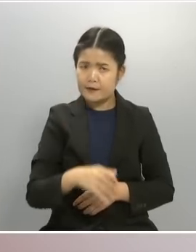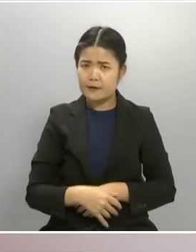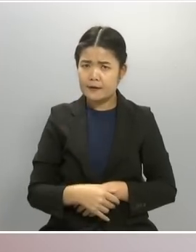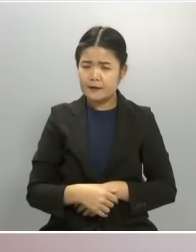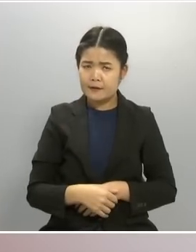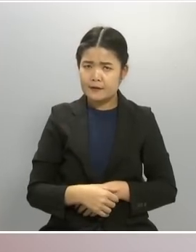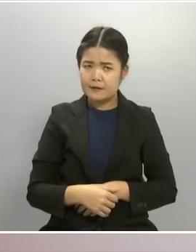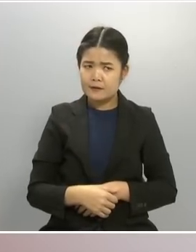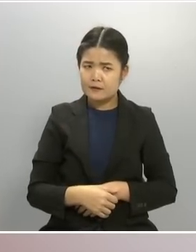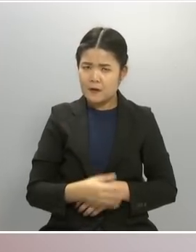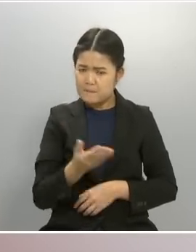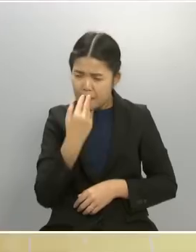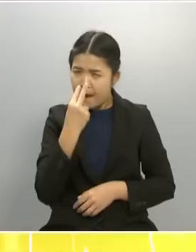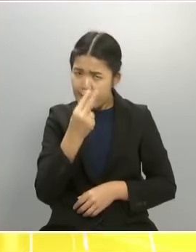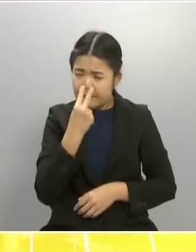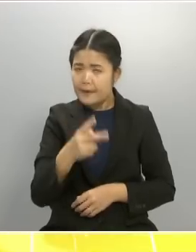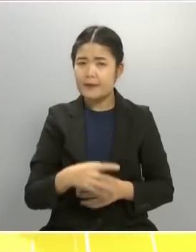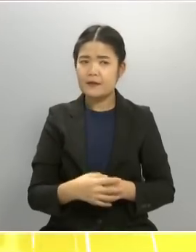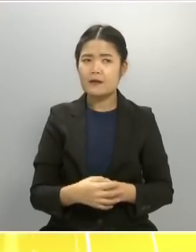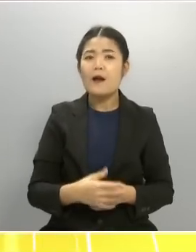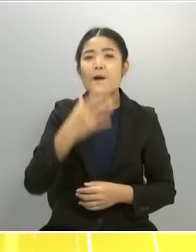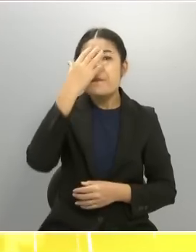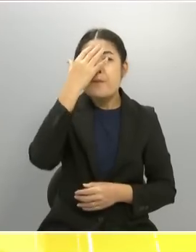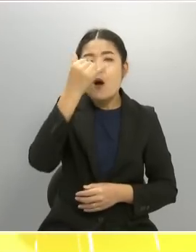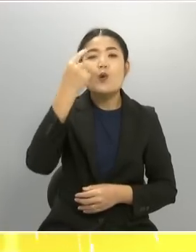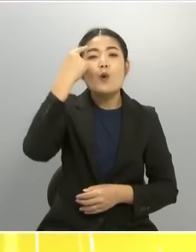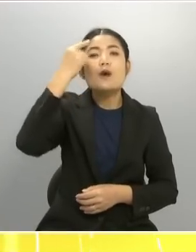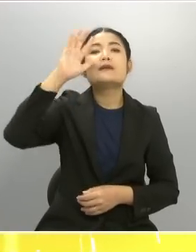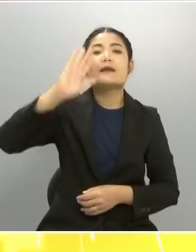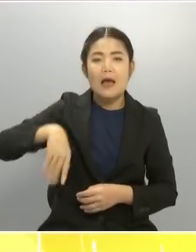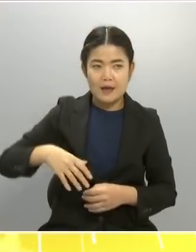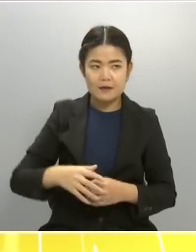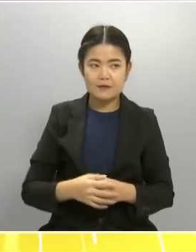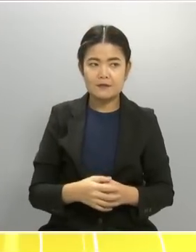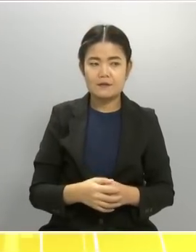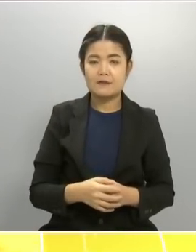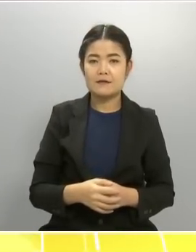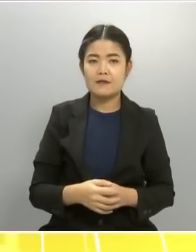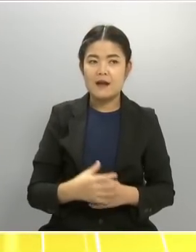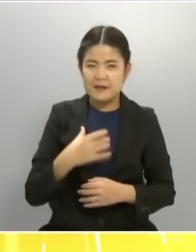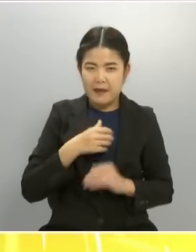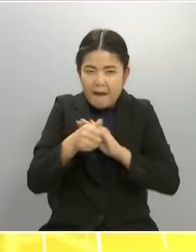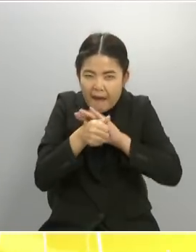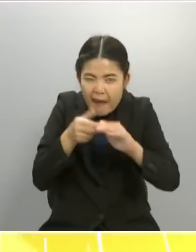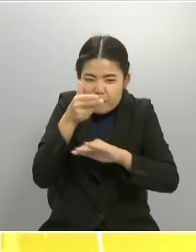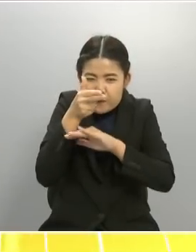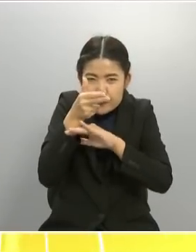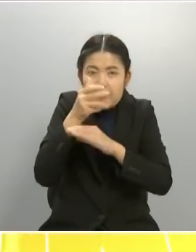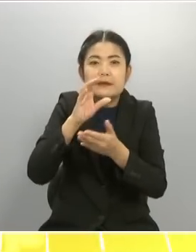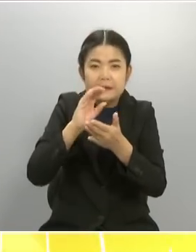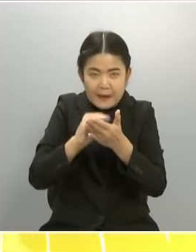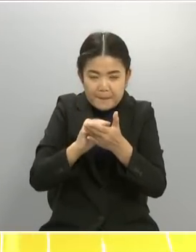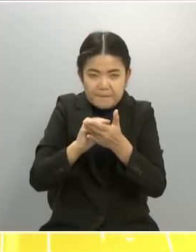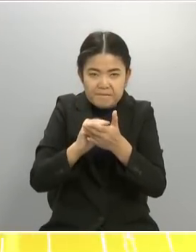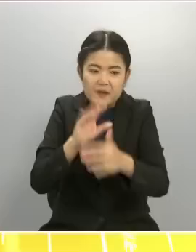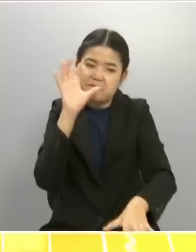คือพยายามจะให้เห็นเพราะอะไรมารู้ในภายหลังว่าต้องการจะแอบบันทึกคลิปแล้วเอามา